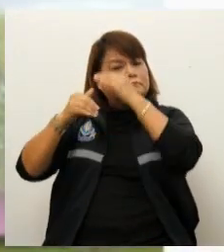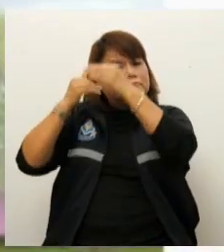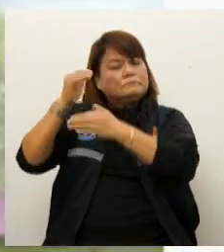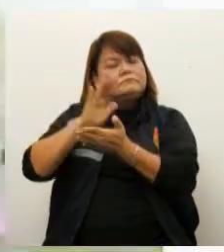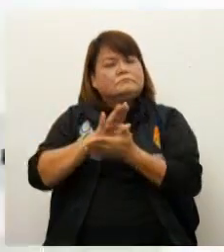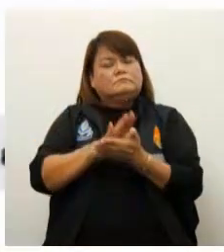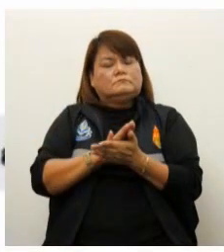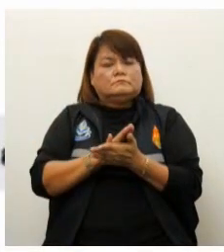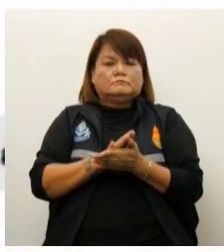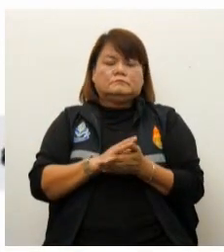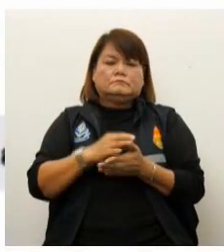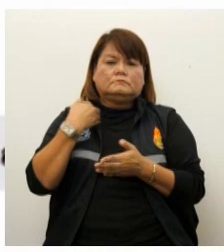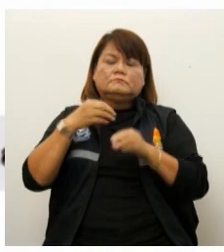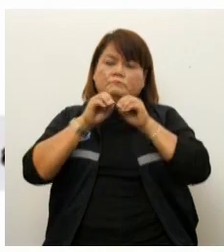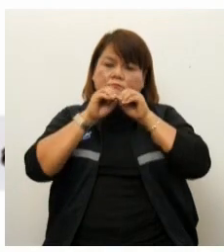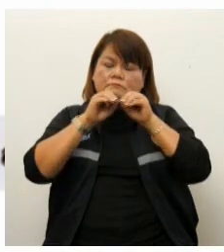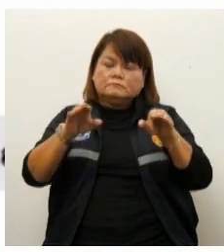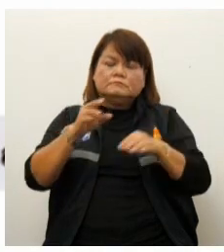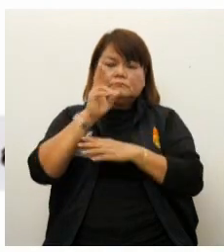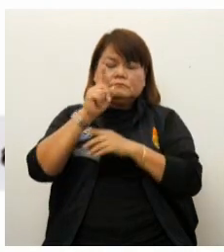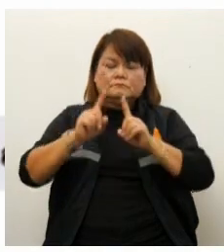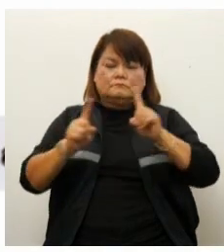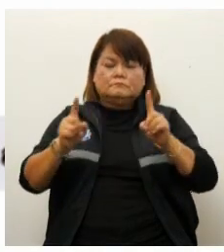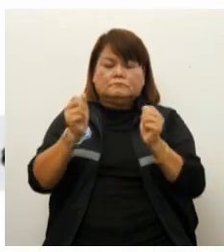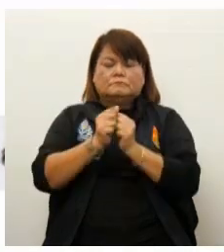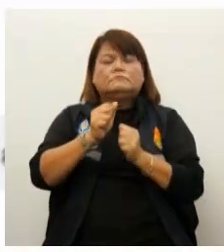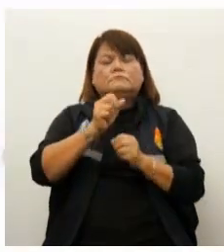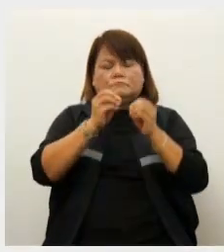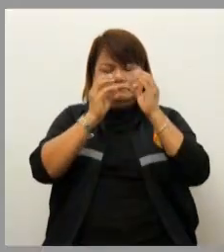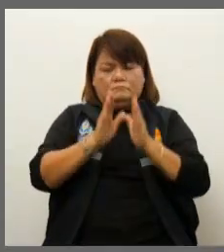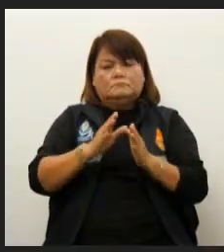อีกทั้งยังเผยแพร่ข้อมูลสารสนเทศแก่บุคลากรและผู้สนใจ